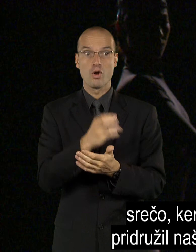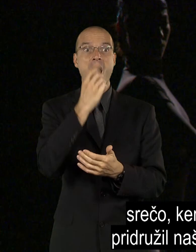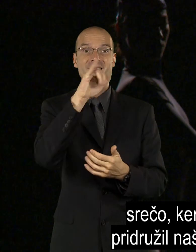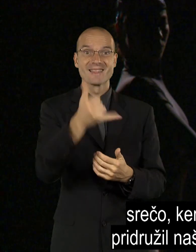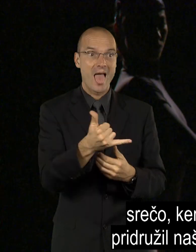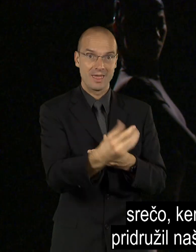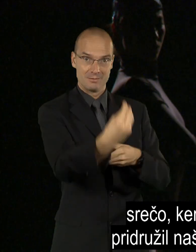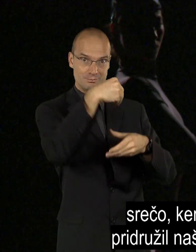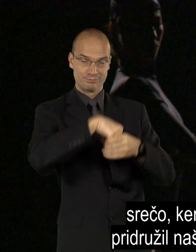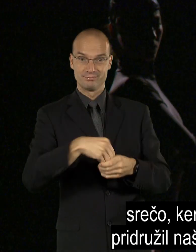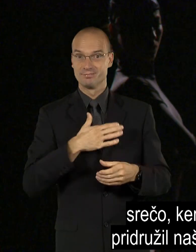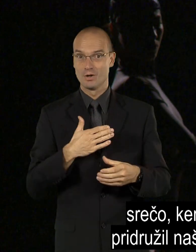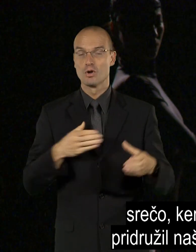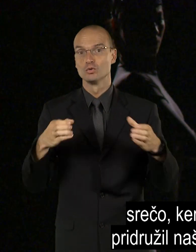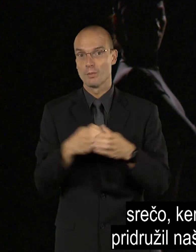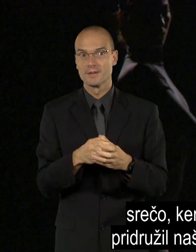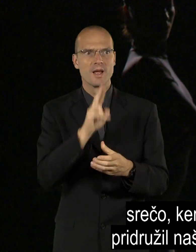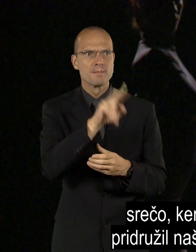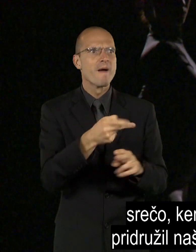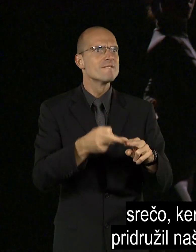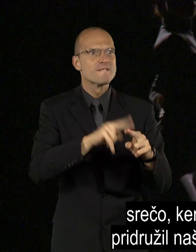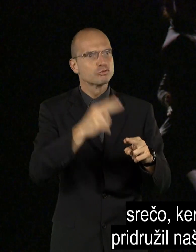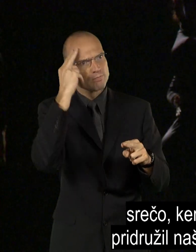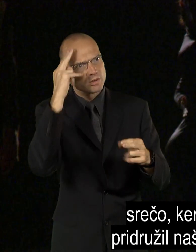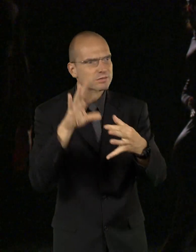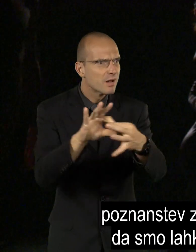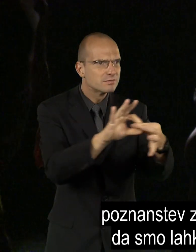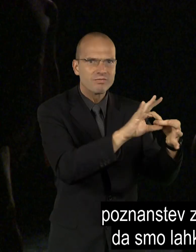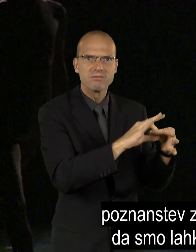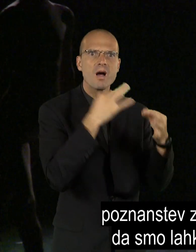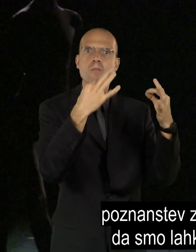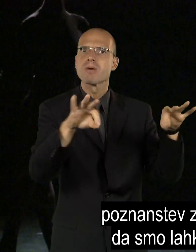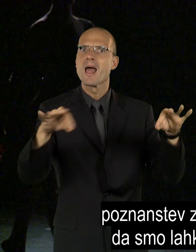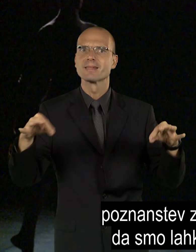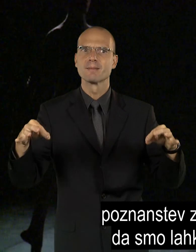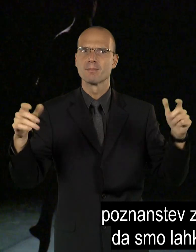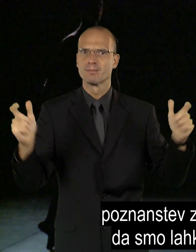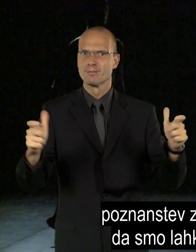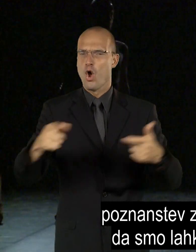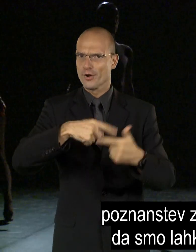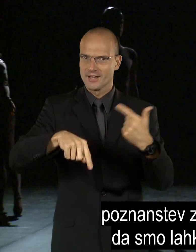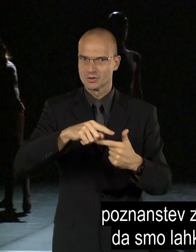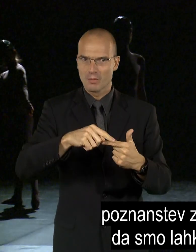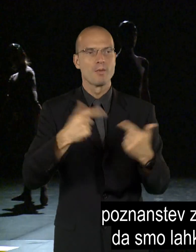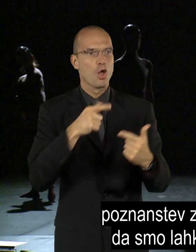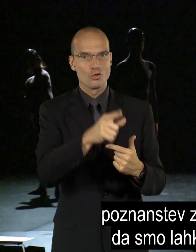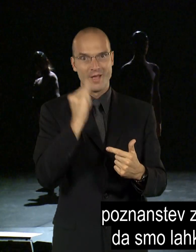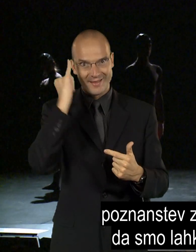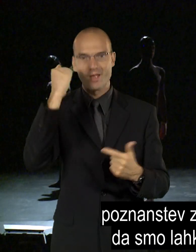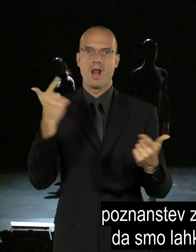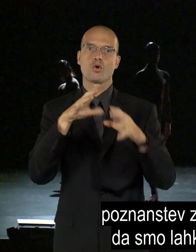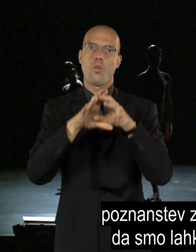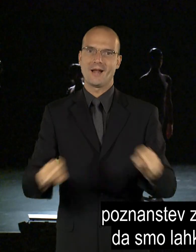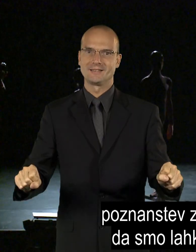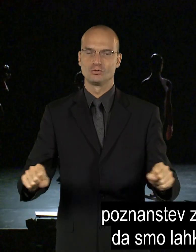Andrej pridružil naši skupini, ima več pač vez in poznanstev z baletnim orkestrom, tako da smo potem lahko tudi to